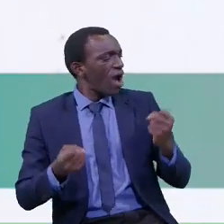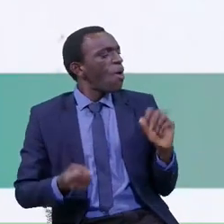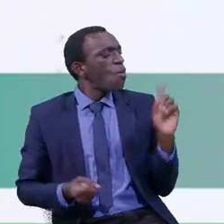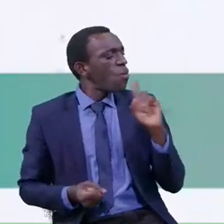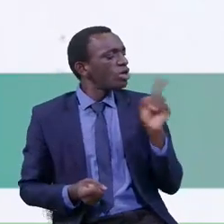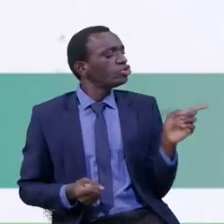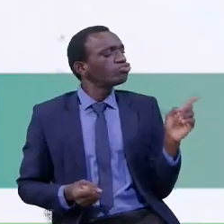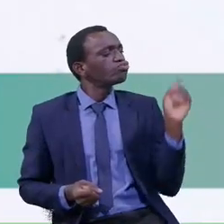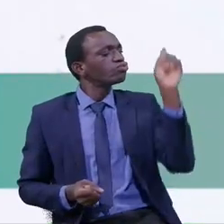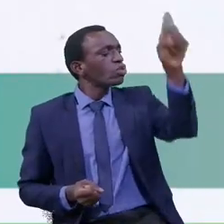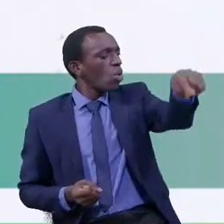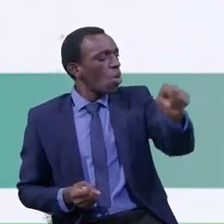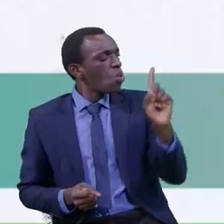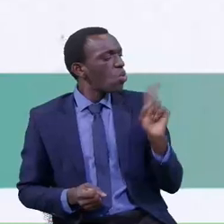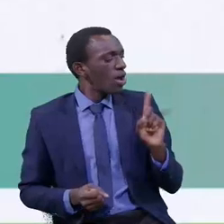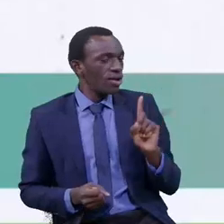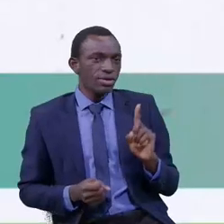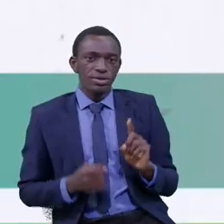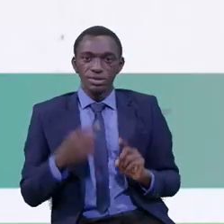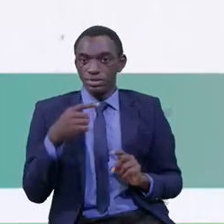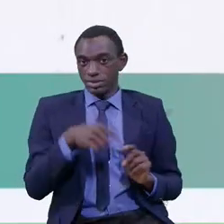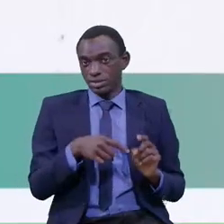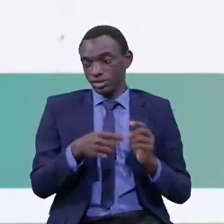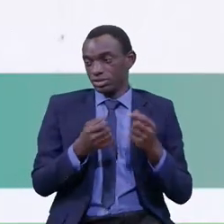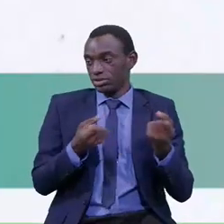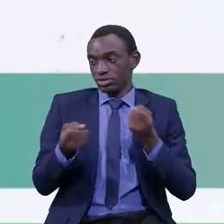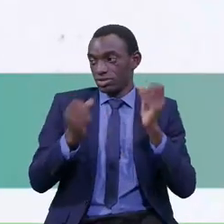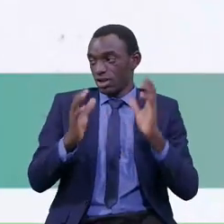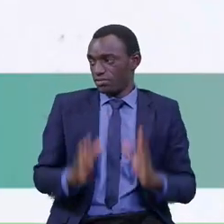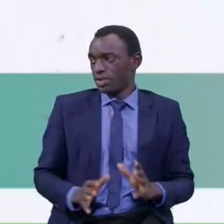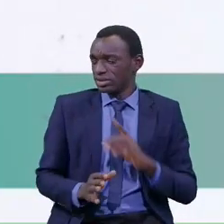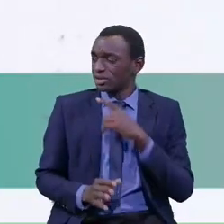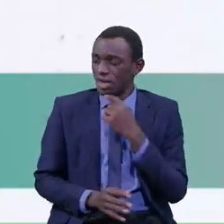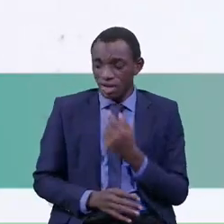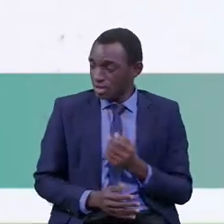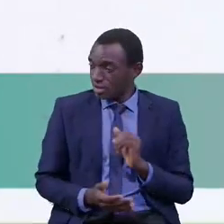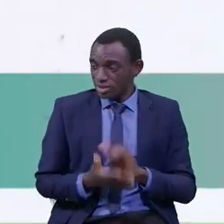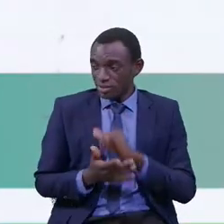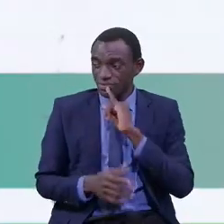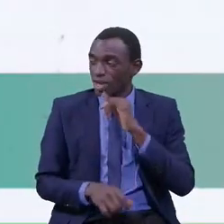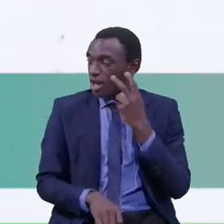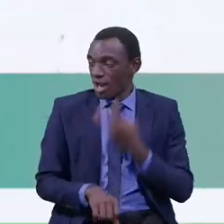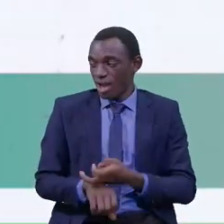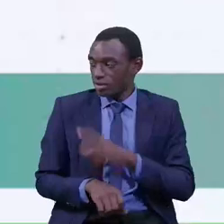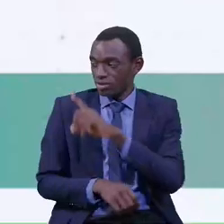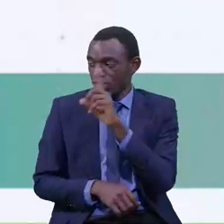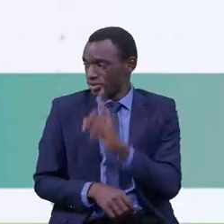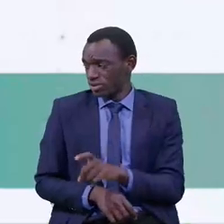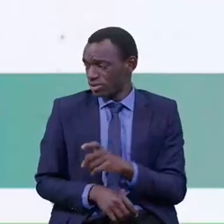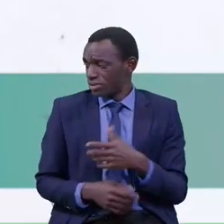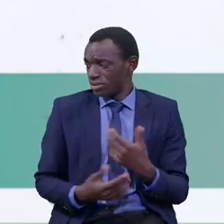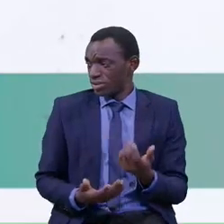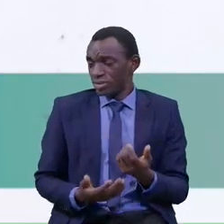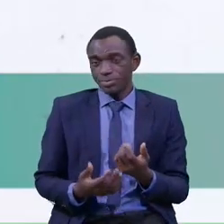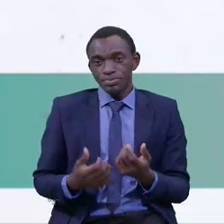Où vas-tu? Ah, l'homme dit. C'est une question difficile. Où est-ce que je vais? Parce que